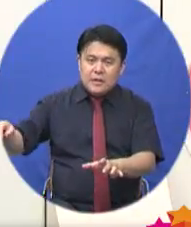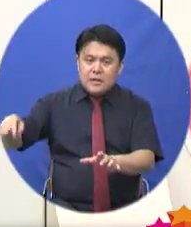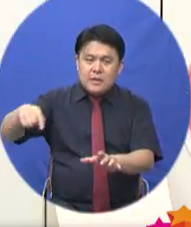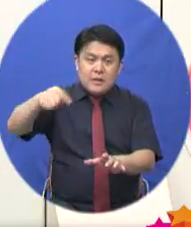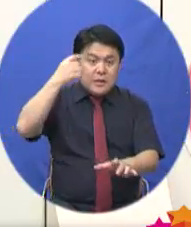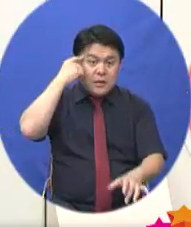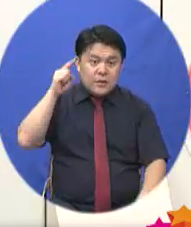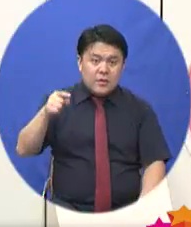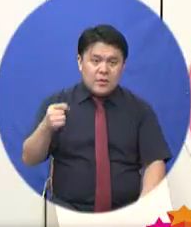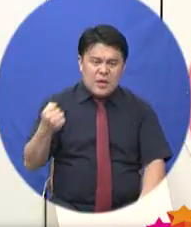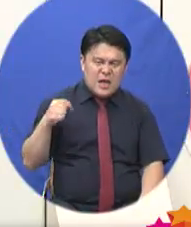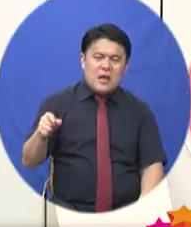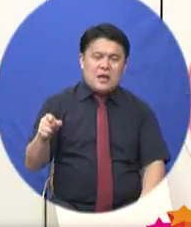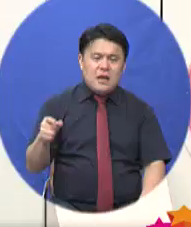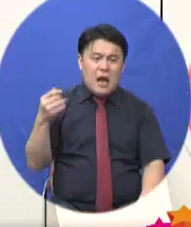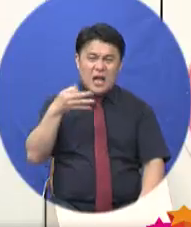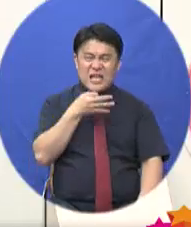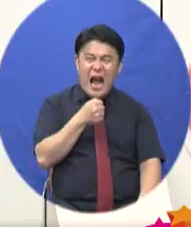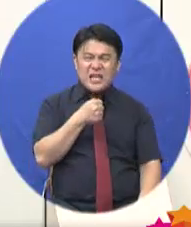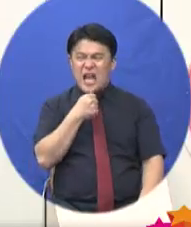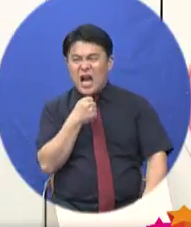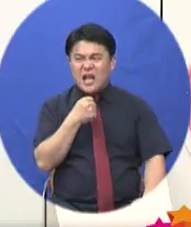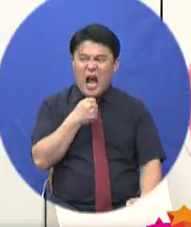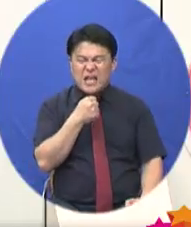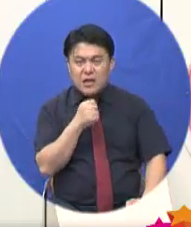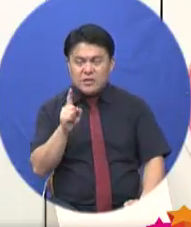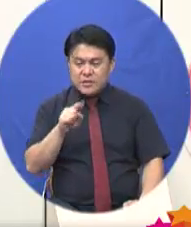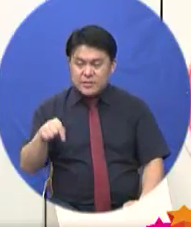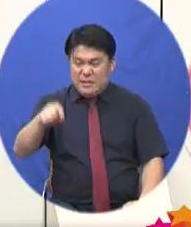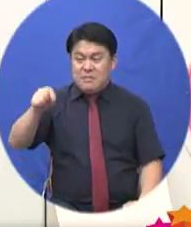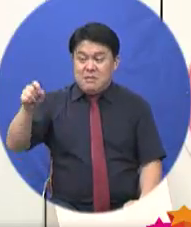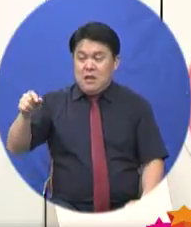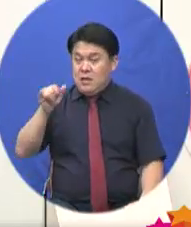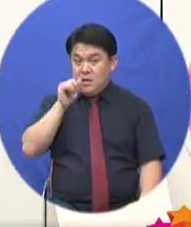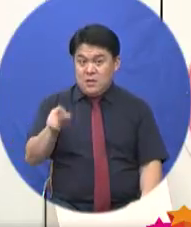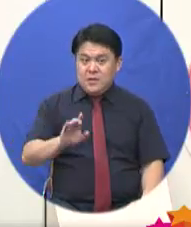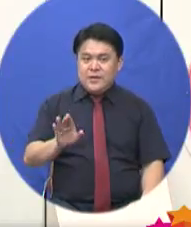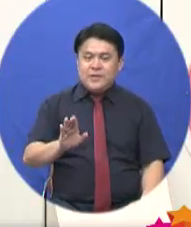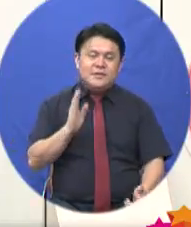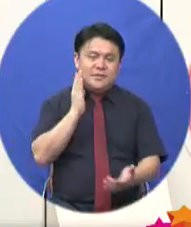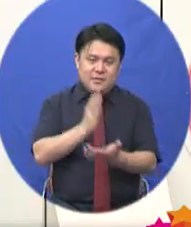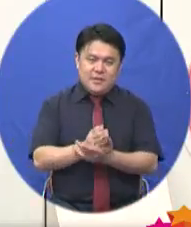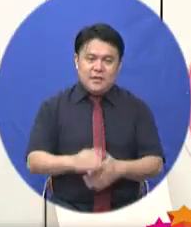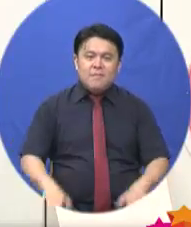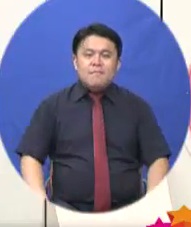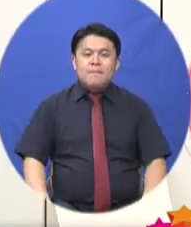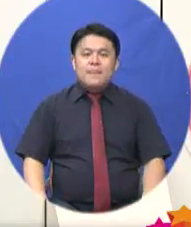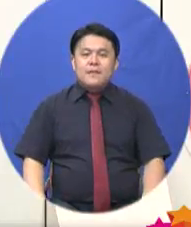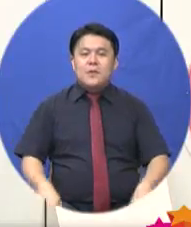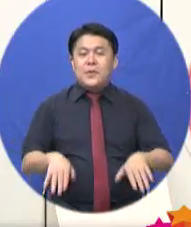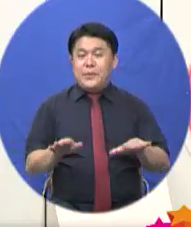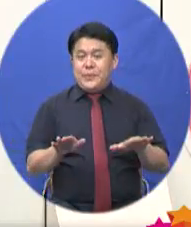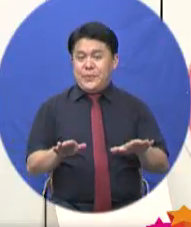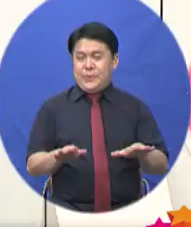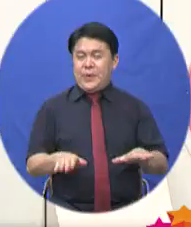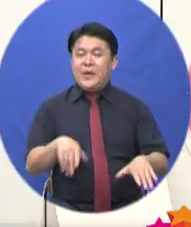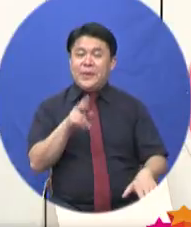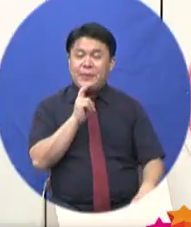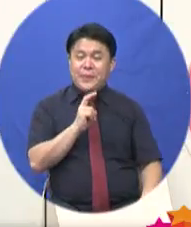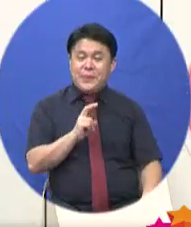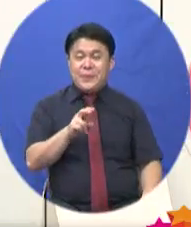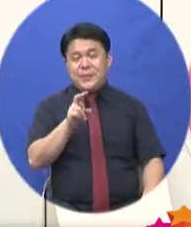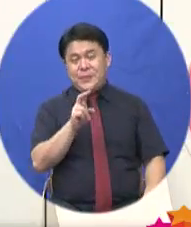왜냐? 빽빽이 막 소리 지르면요. 그래서 소리를 못 지르고 찬찬히 하는 거예요.